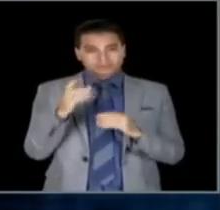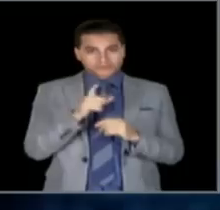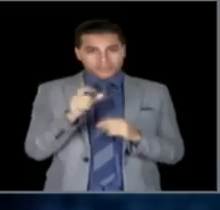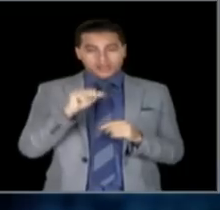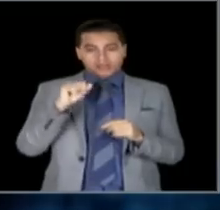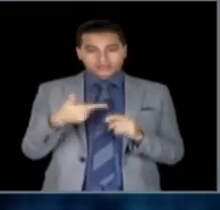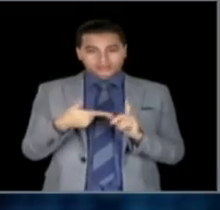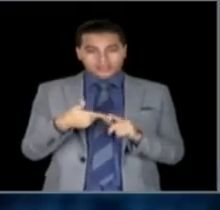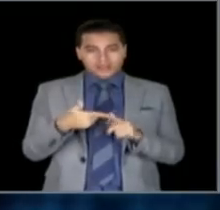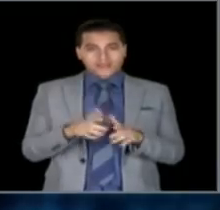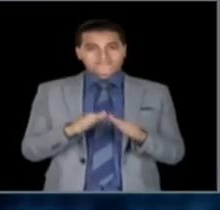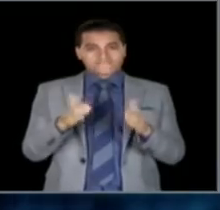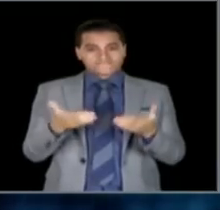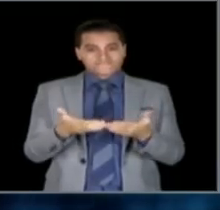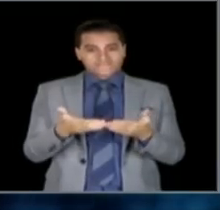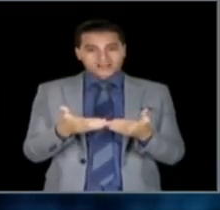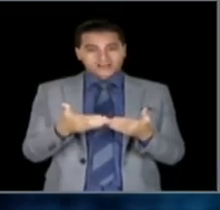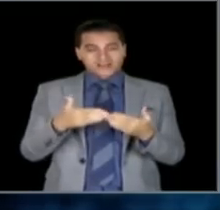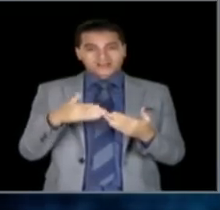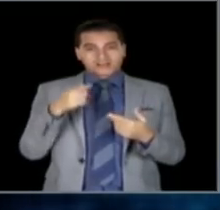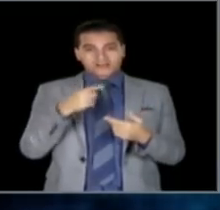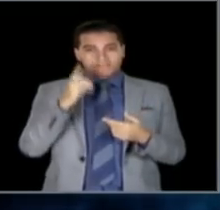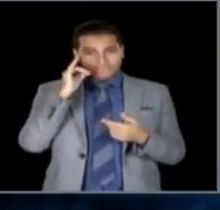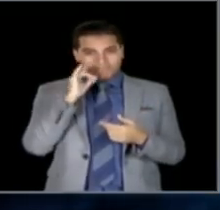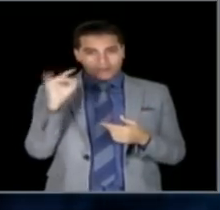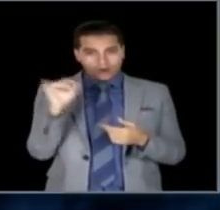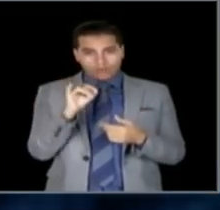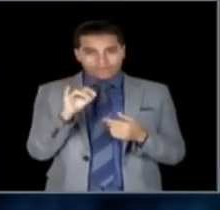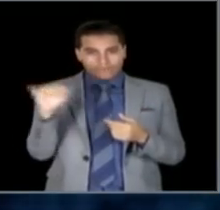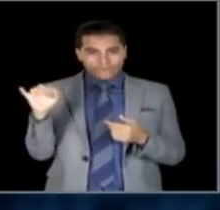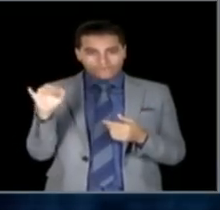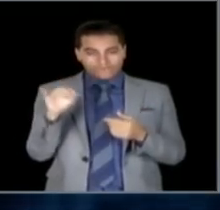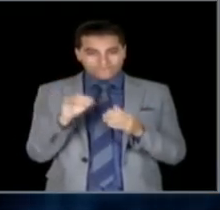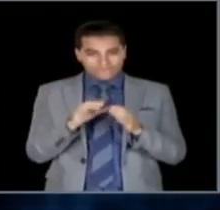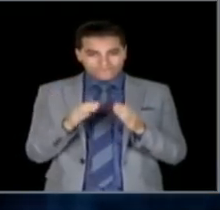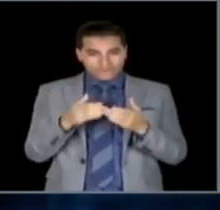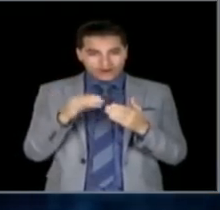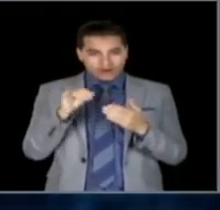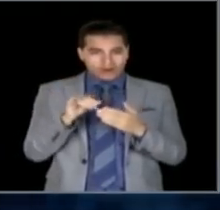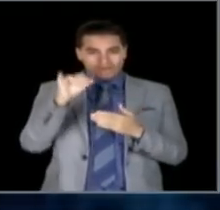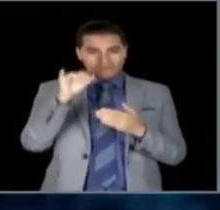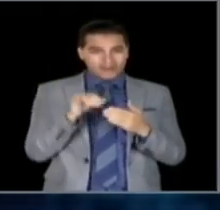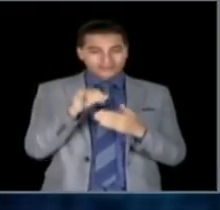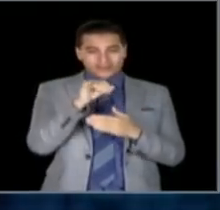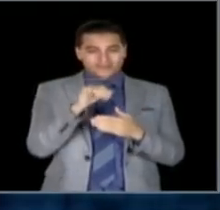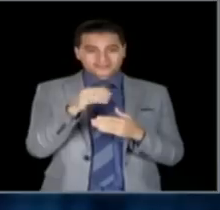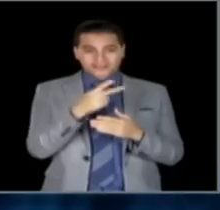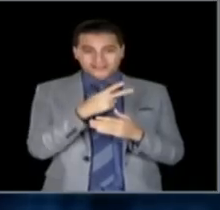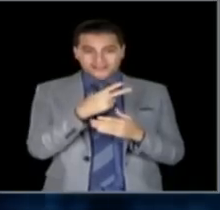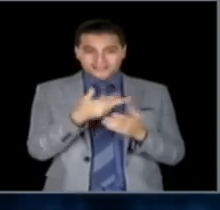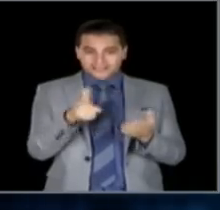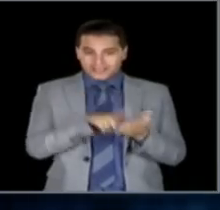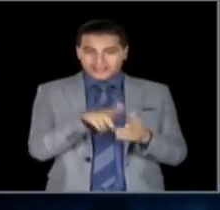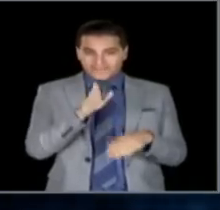إجابات صحيحة. في المركز الثاني فريق فايترز بست نقاط و290 نقطة إجابات صحيحة.